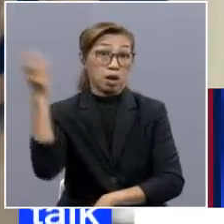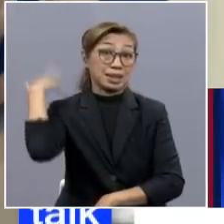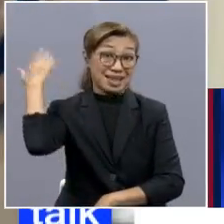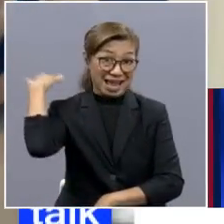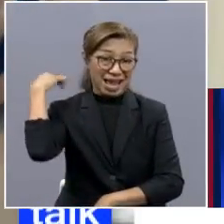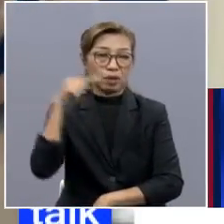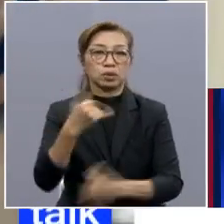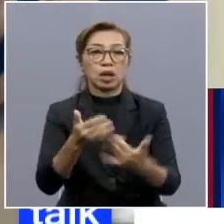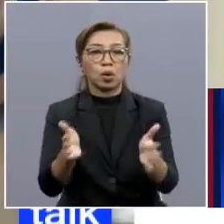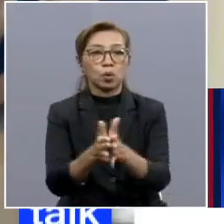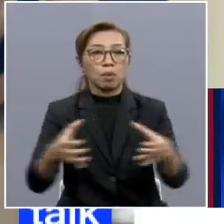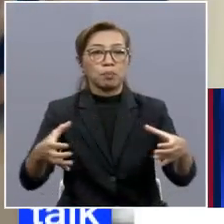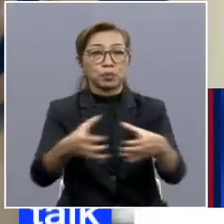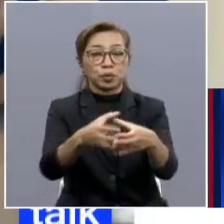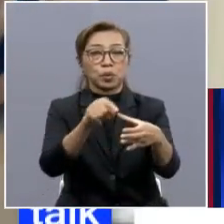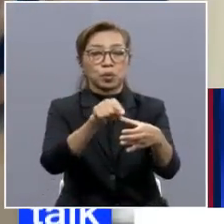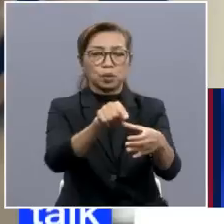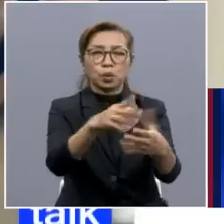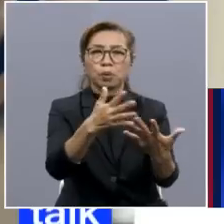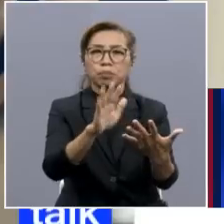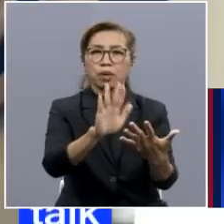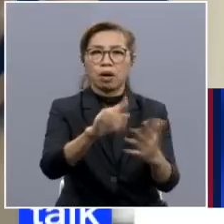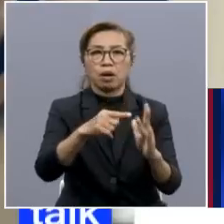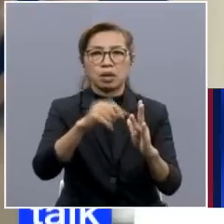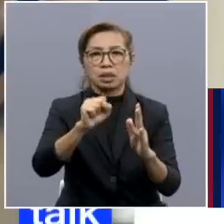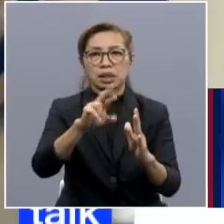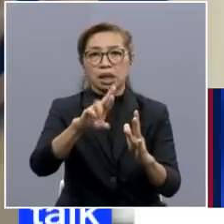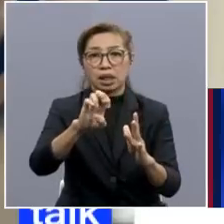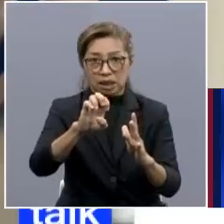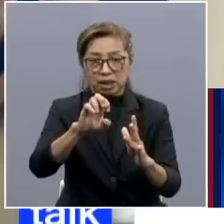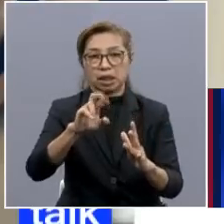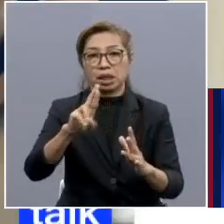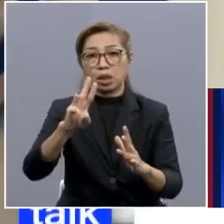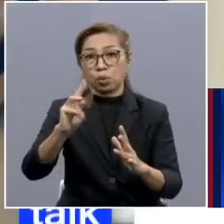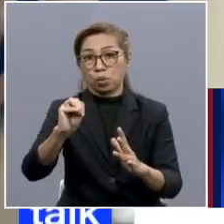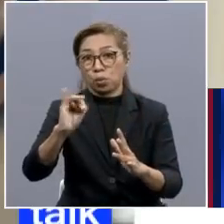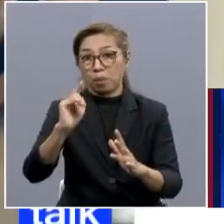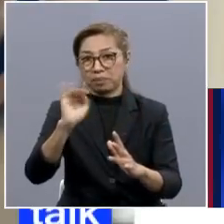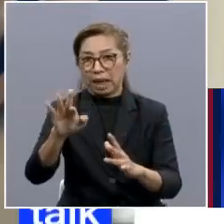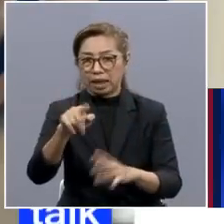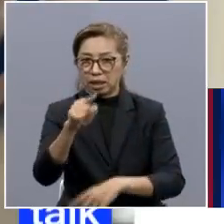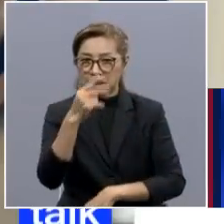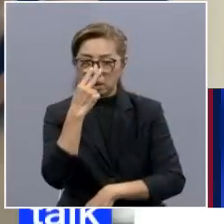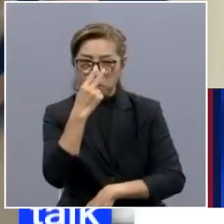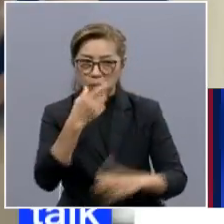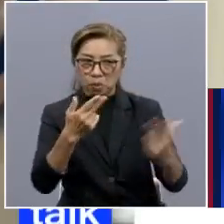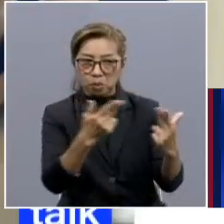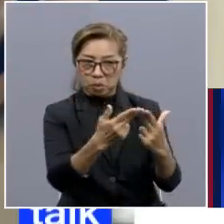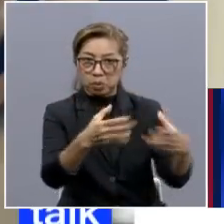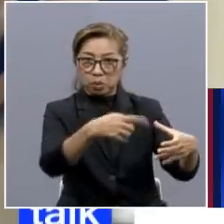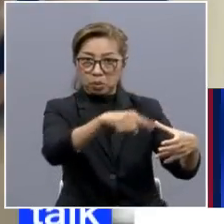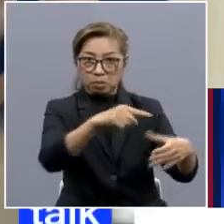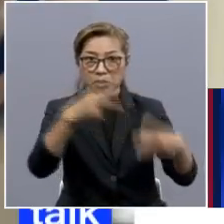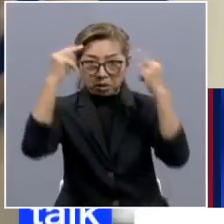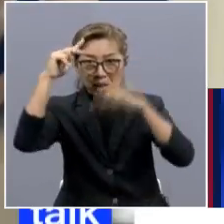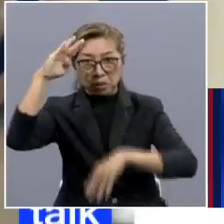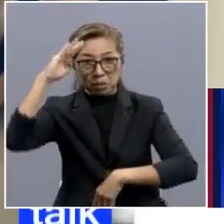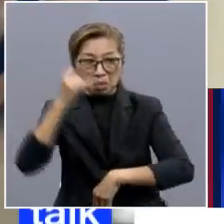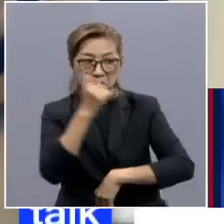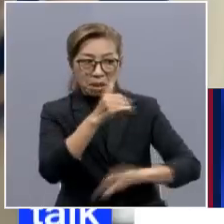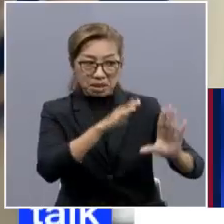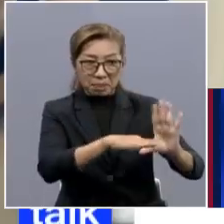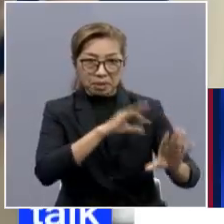กมาพูดถึงการจัดอีเวนต์เปิดตัวนายกนะบอกมีหลายข้อเลยที่เสี่ยงกระทำผิดกฎหมายเลือกตั้งนะคะอ